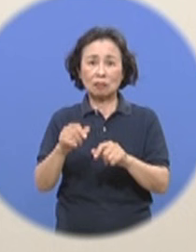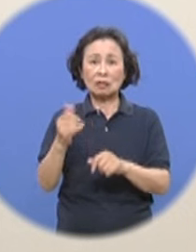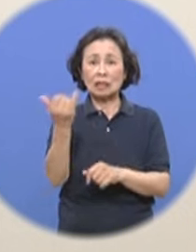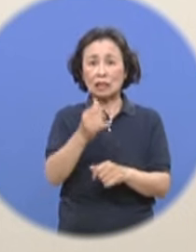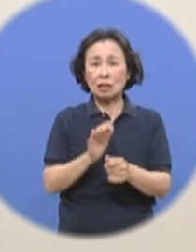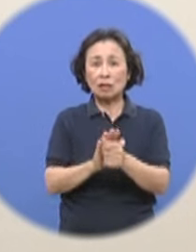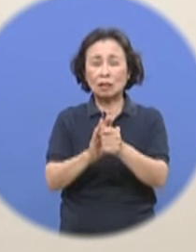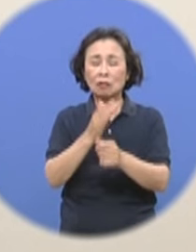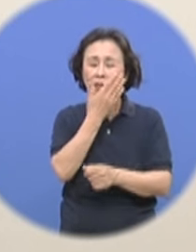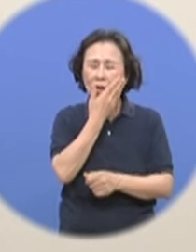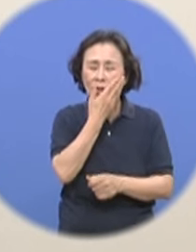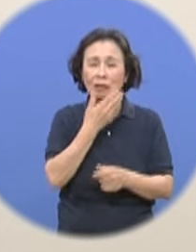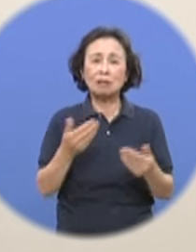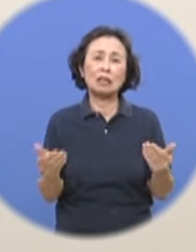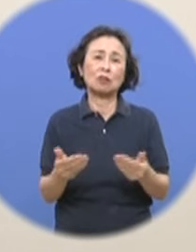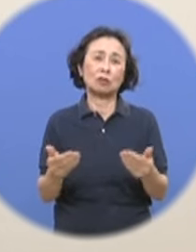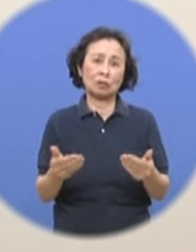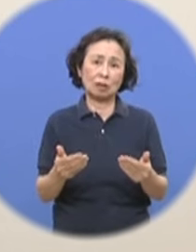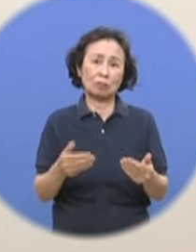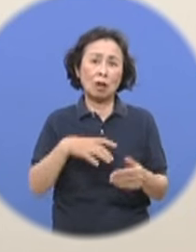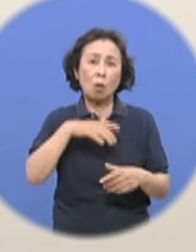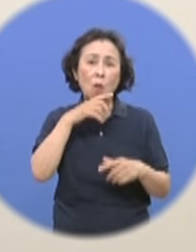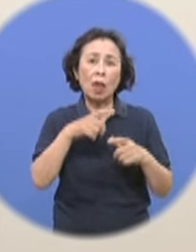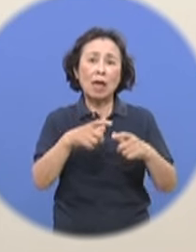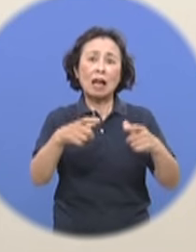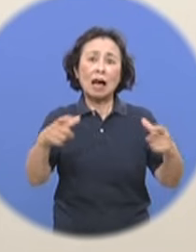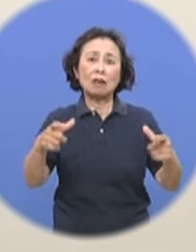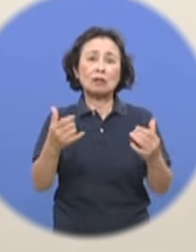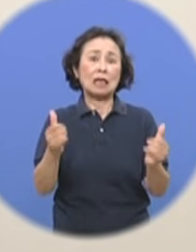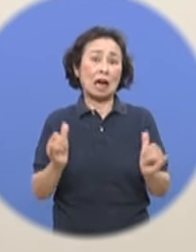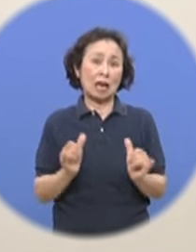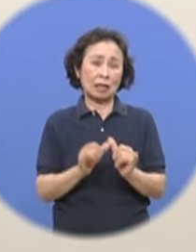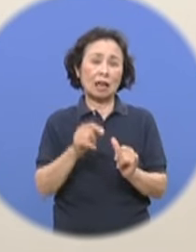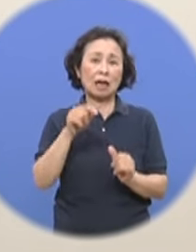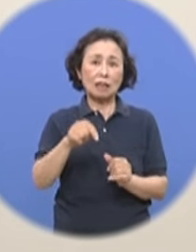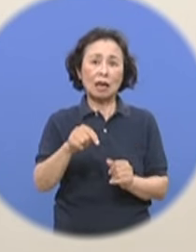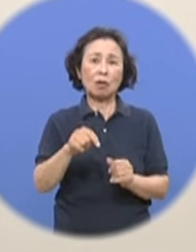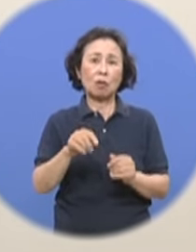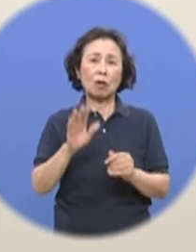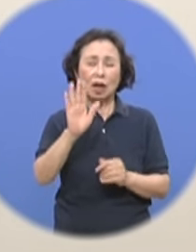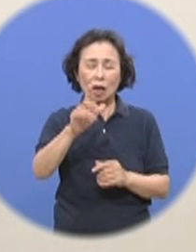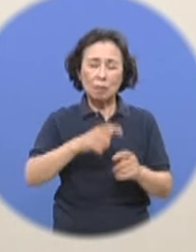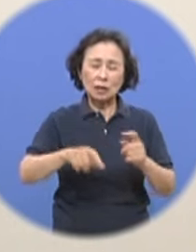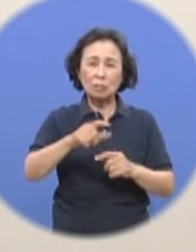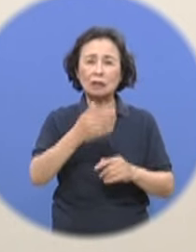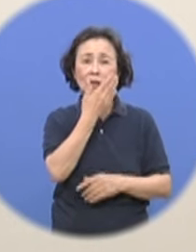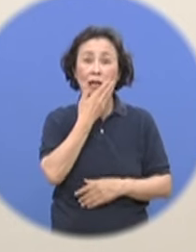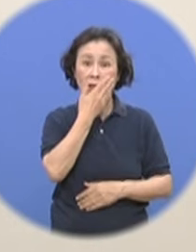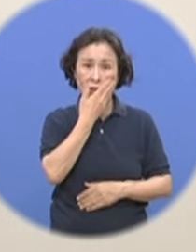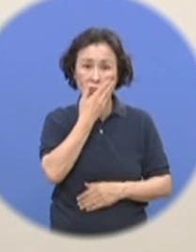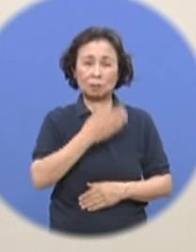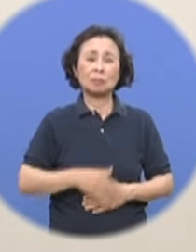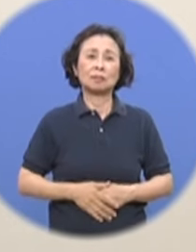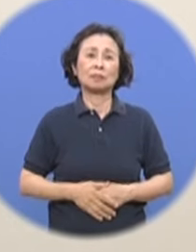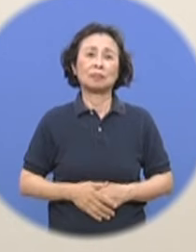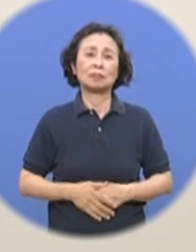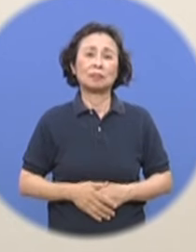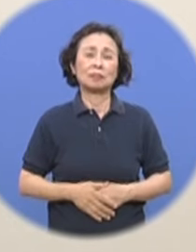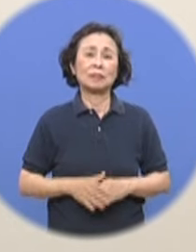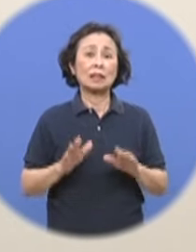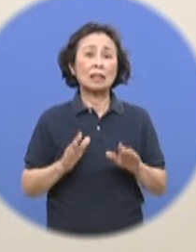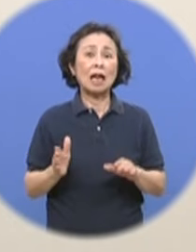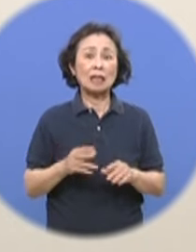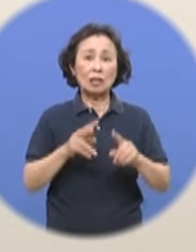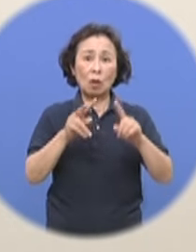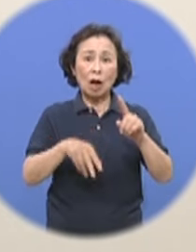切な仕事であり、高齢化が進む社会において今後ますます重要になっていきます。また最近